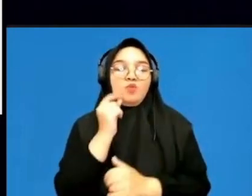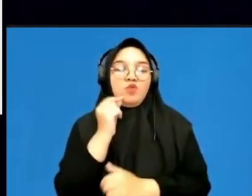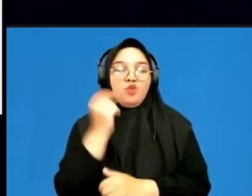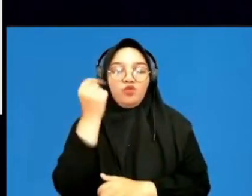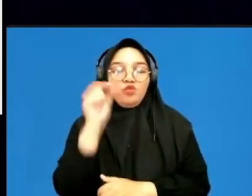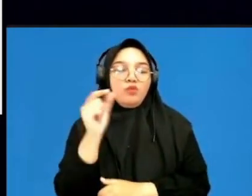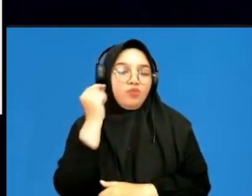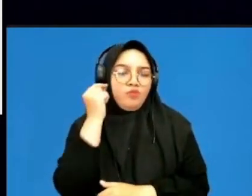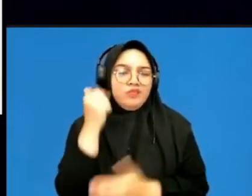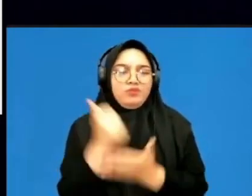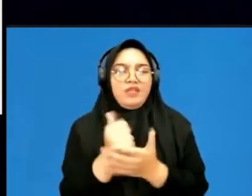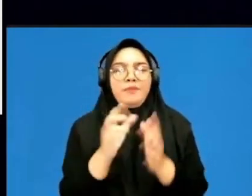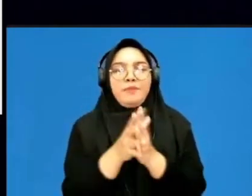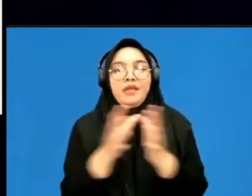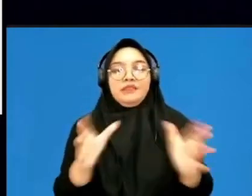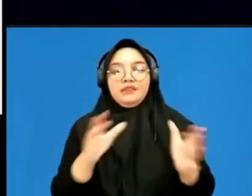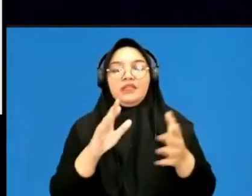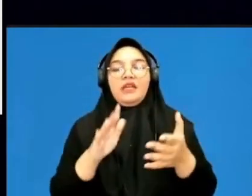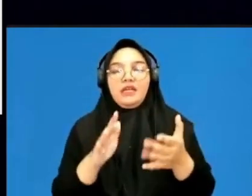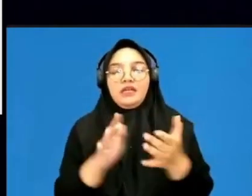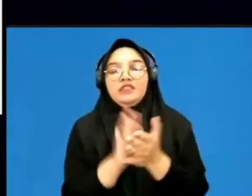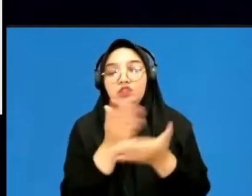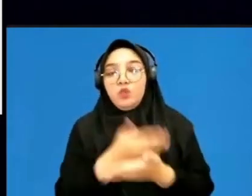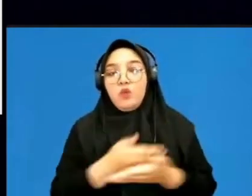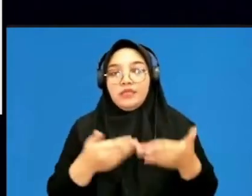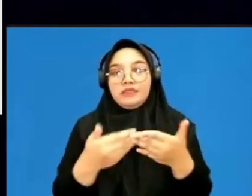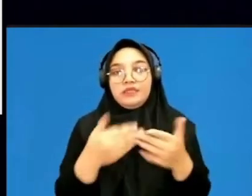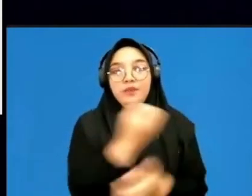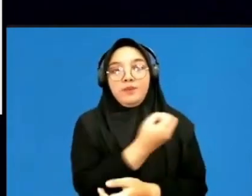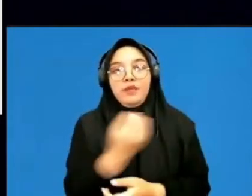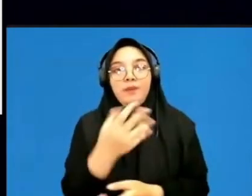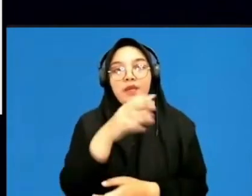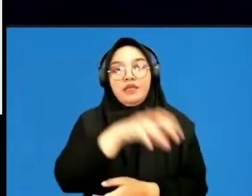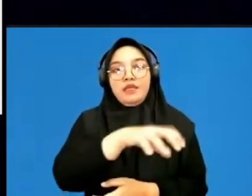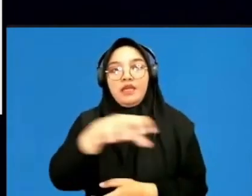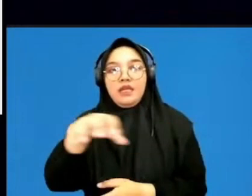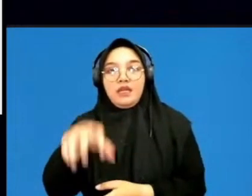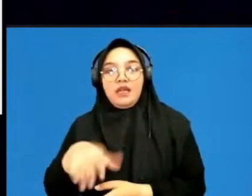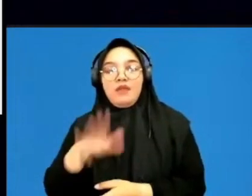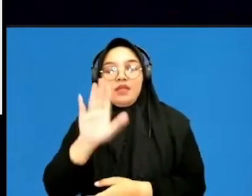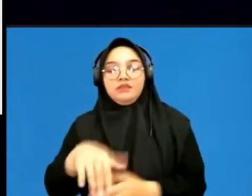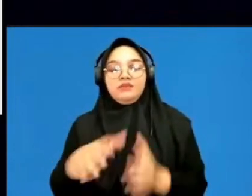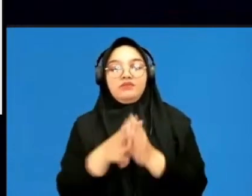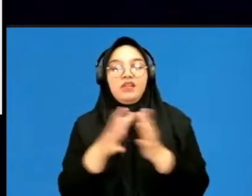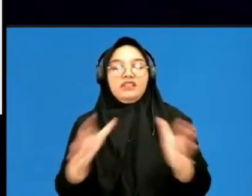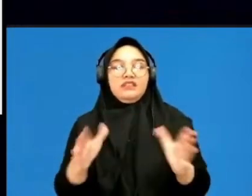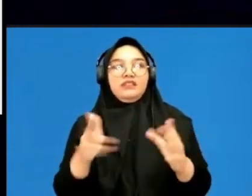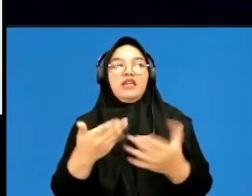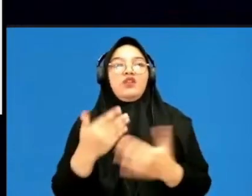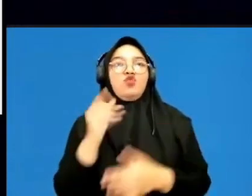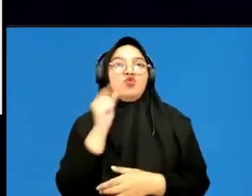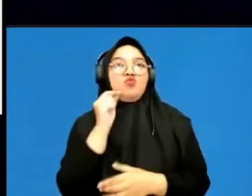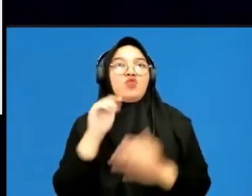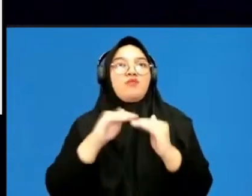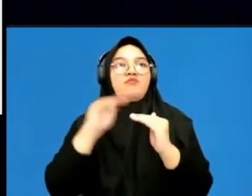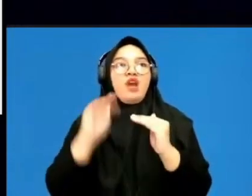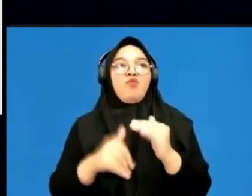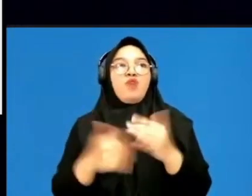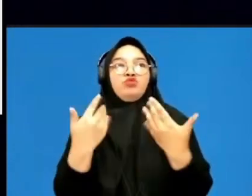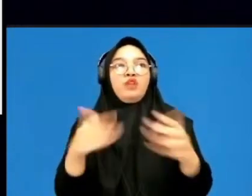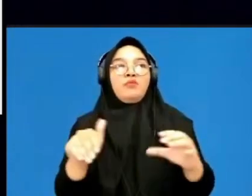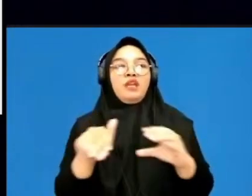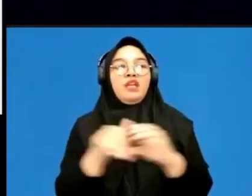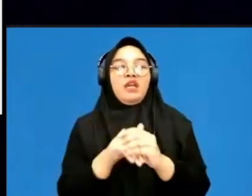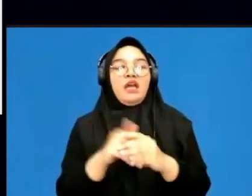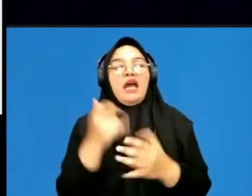kejadian-kejadian di beberapa daerah banyak yang menikah di bawah umur akhirnya anak orang-orang ini melahirkan